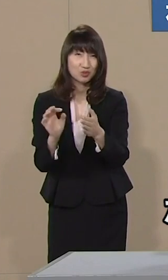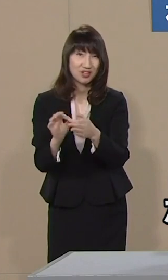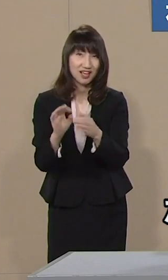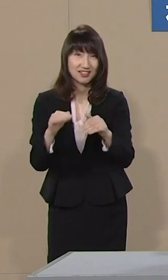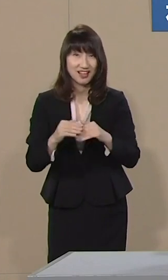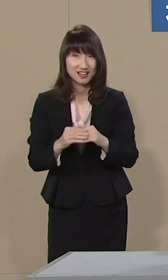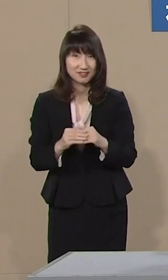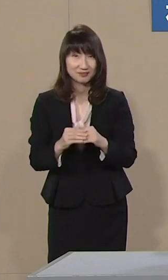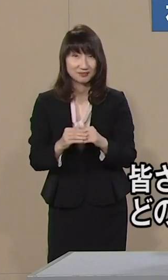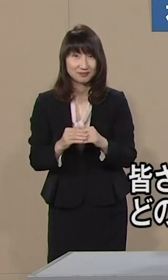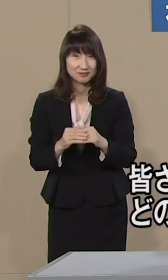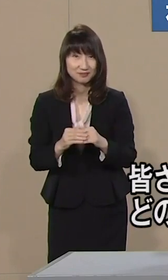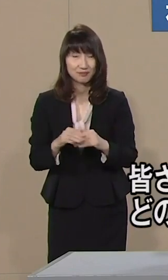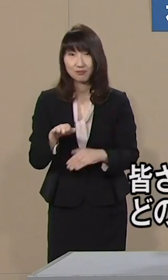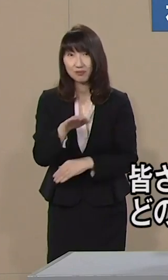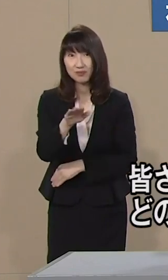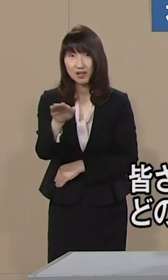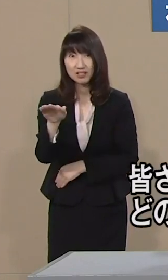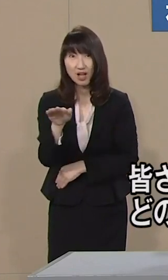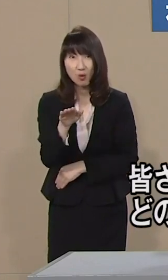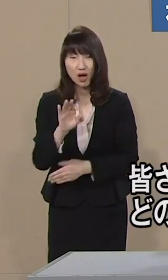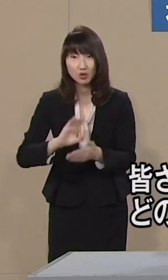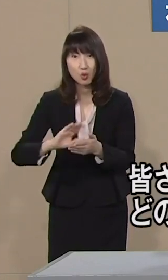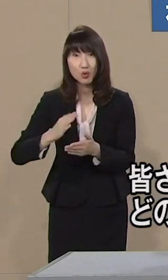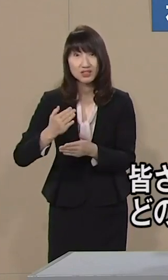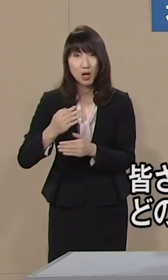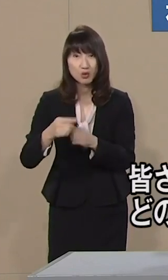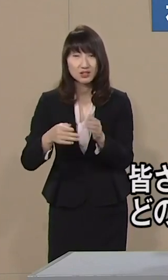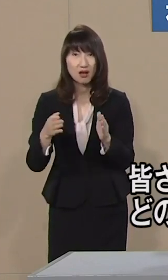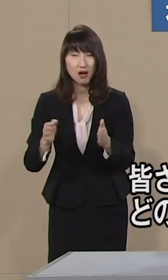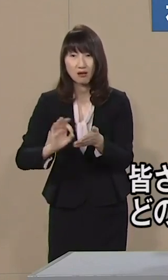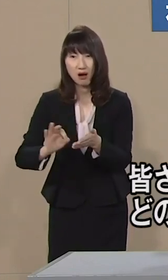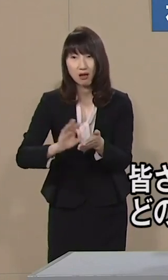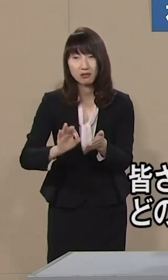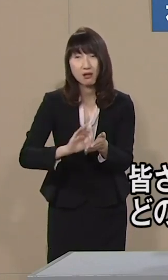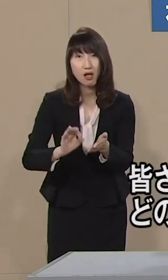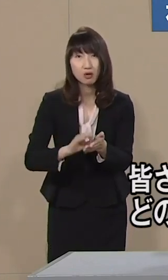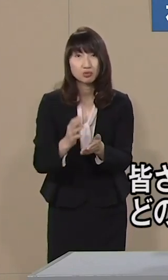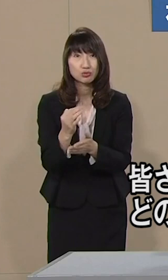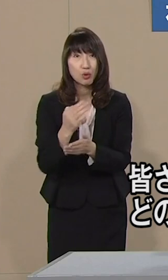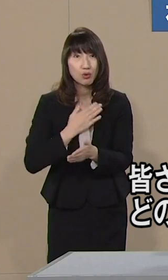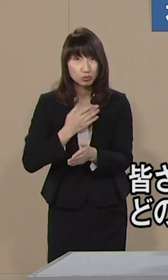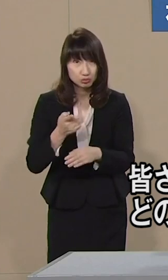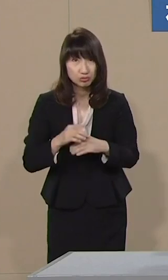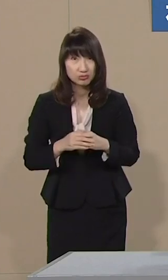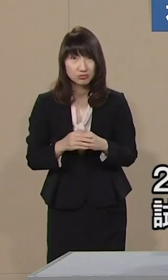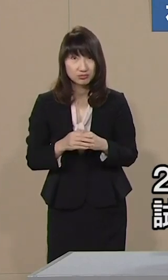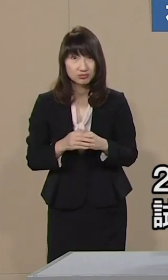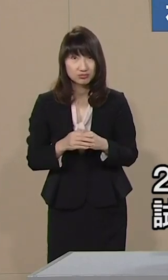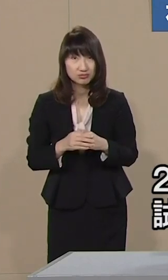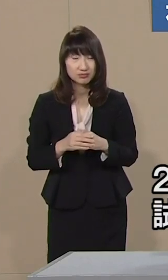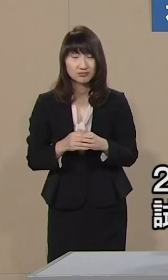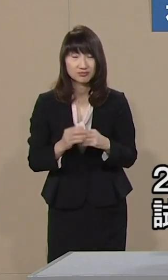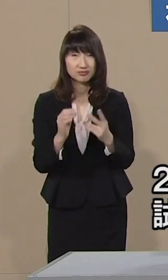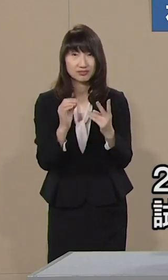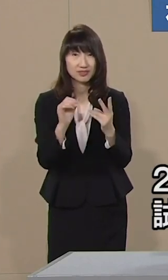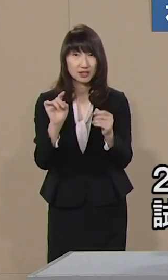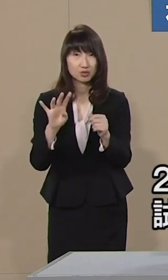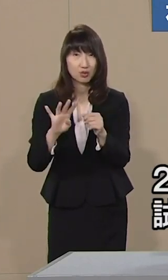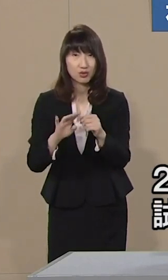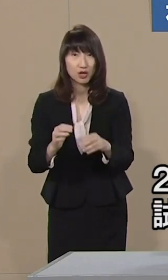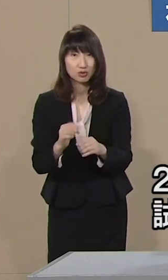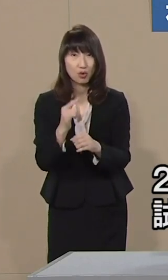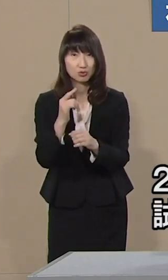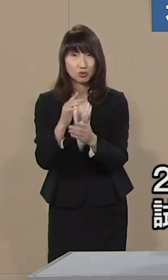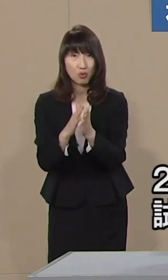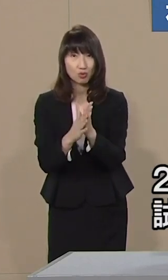です皆さんは消費税を1年間でどのくらい払っているか知ってますか2014年総務